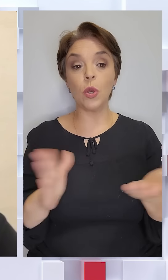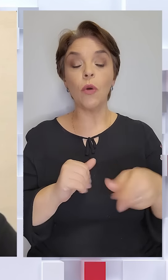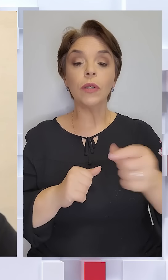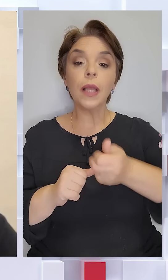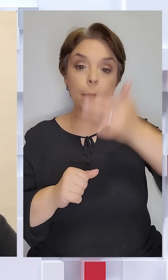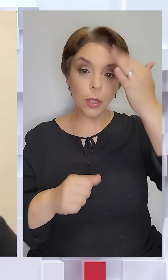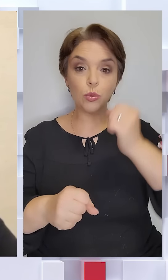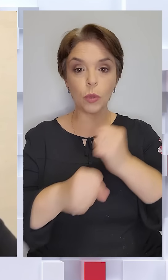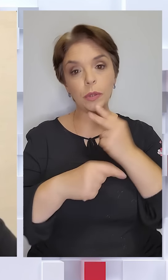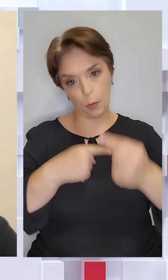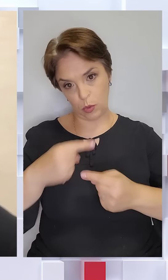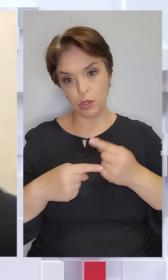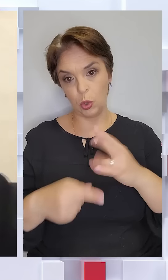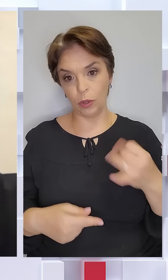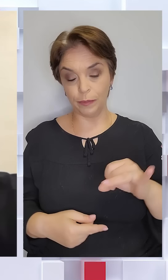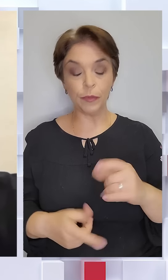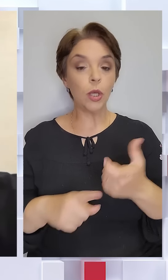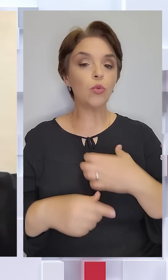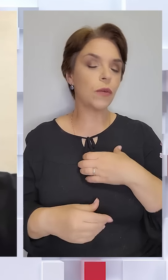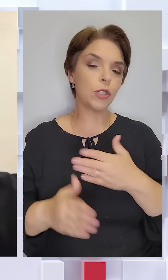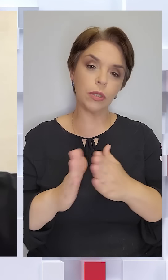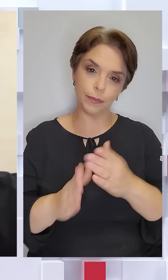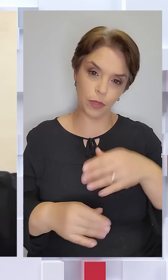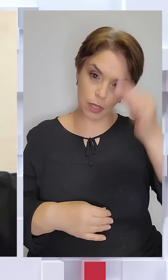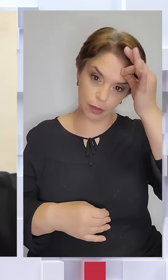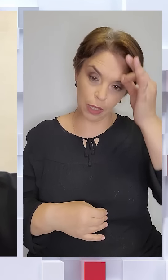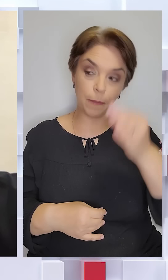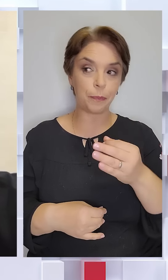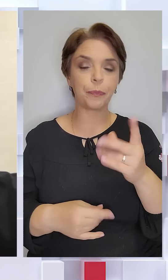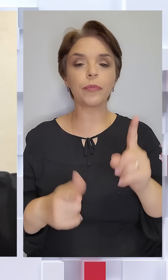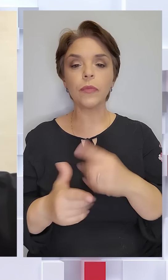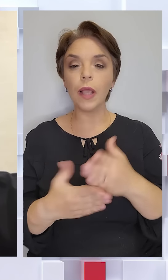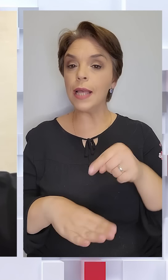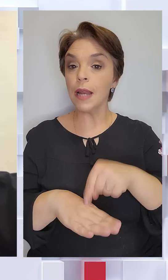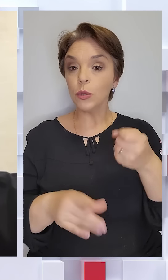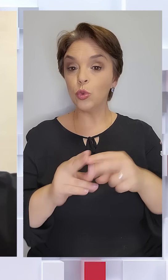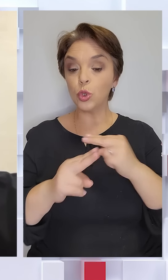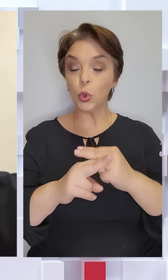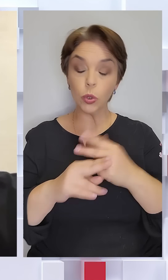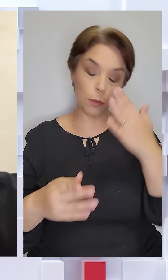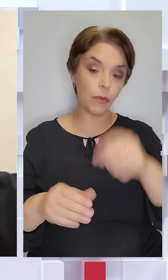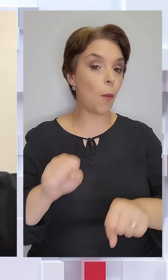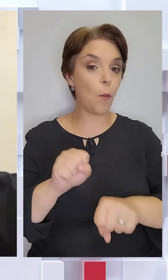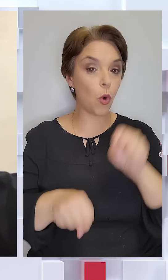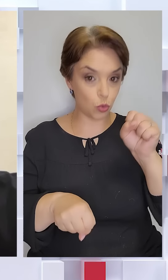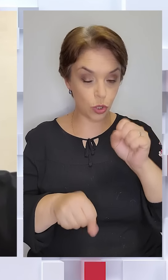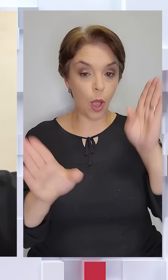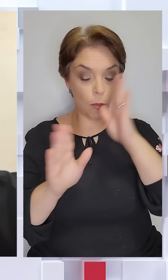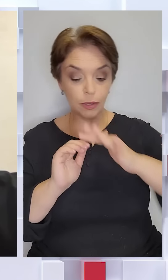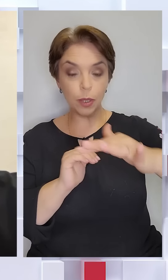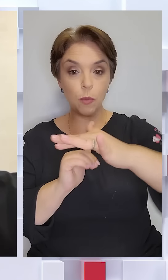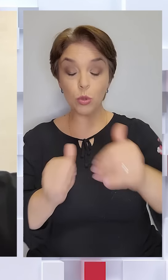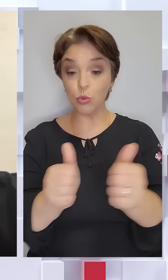вони мріють зробити постійно. Ще одну дуже важливу річ ви згадали вище. Чи є якась реакція на те, що дрони, ймовірно, порушили от